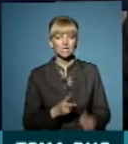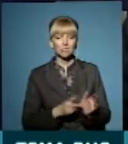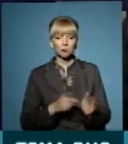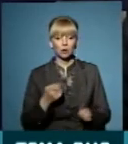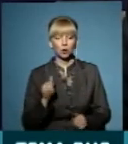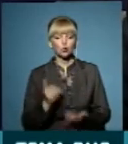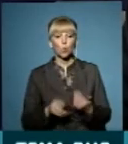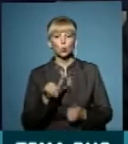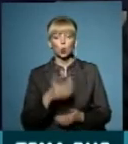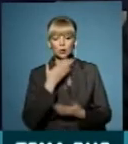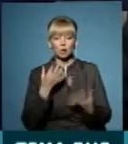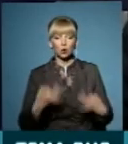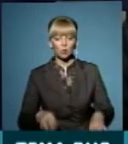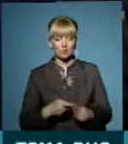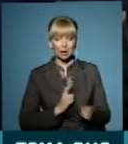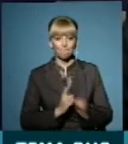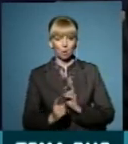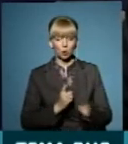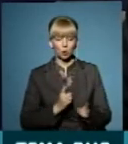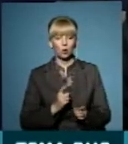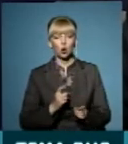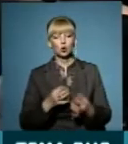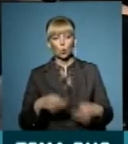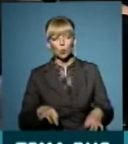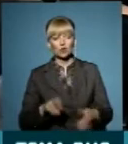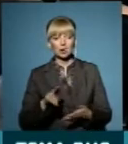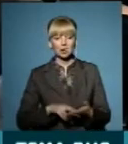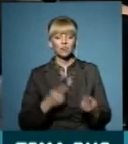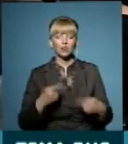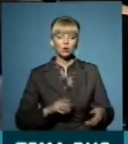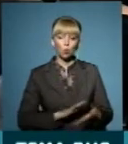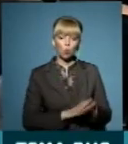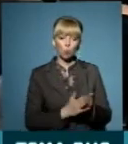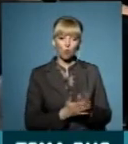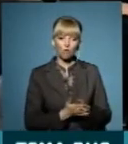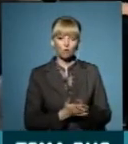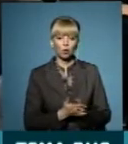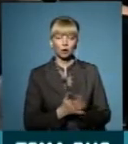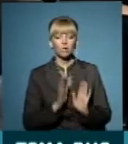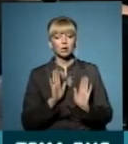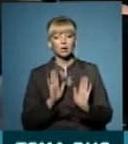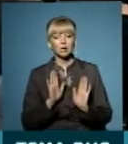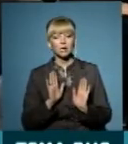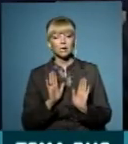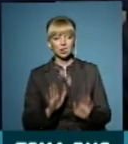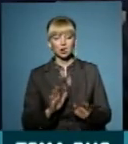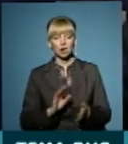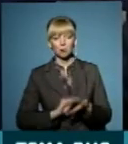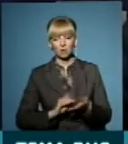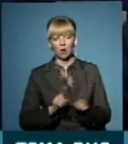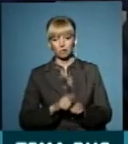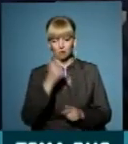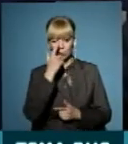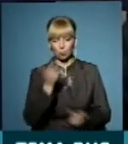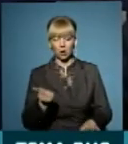гривень, якщо у нього немає дозволу на цей маршрут, дозволу, ліцензії. В інших умовах? Ні, тільки буде припис, буде як